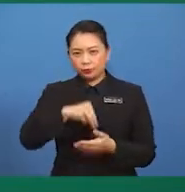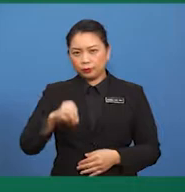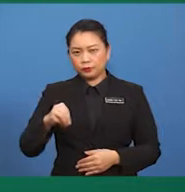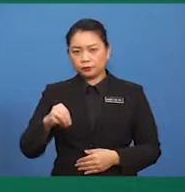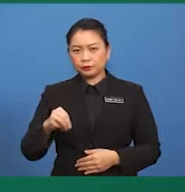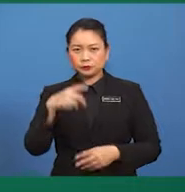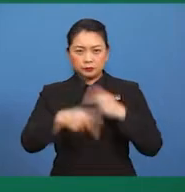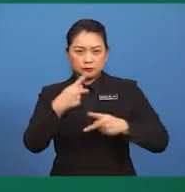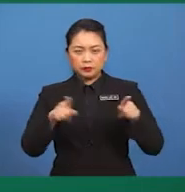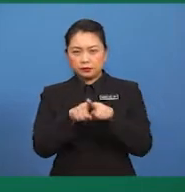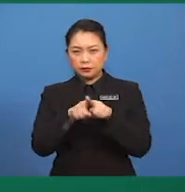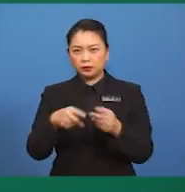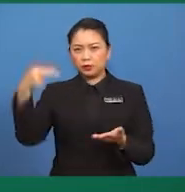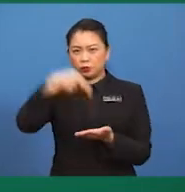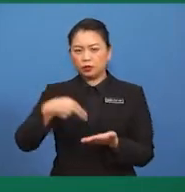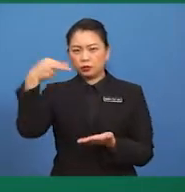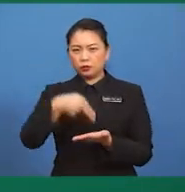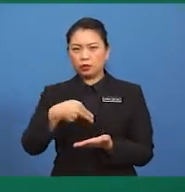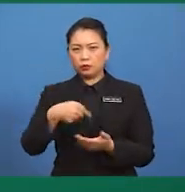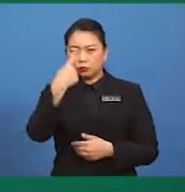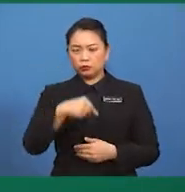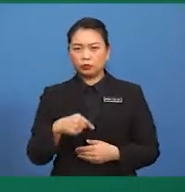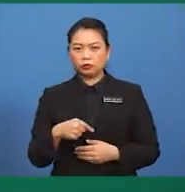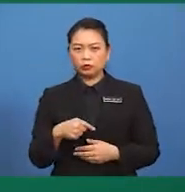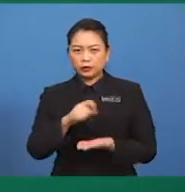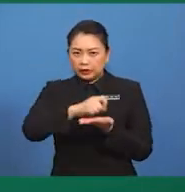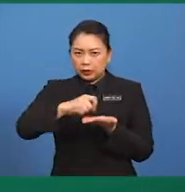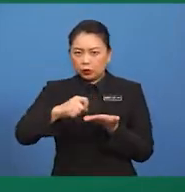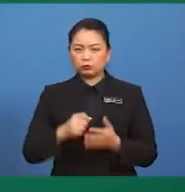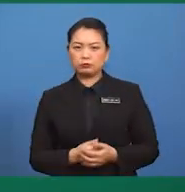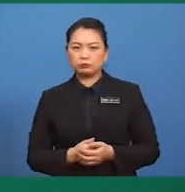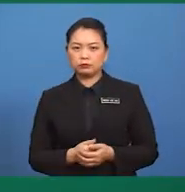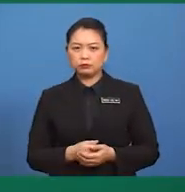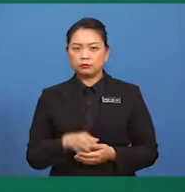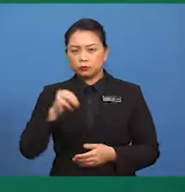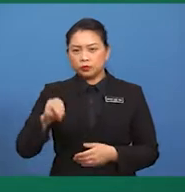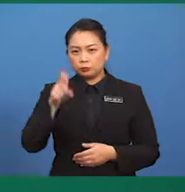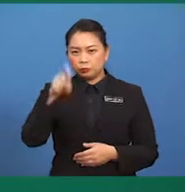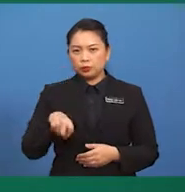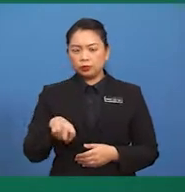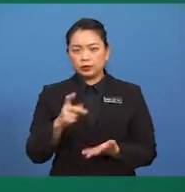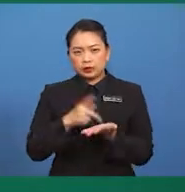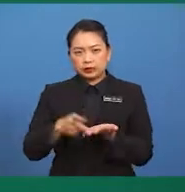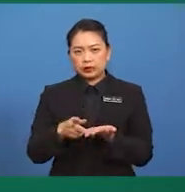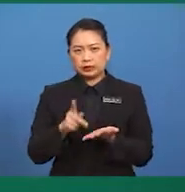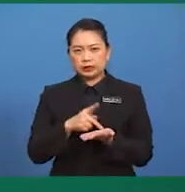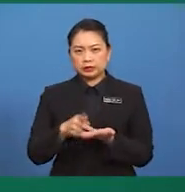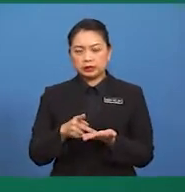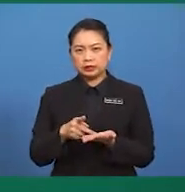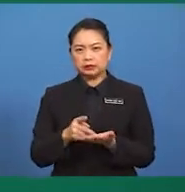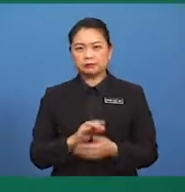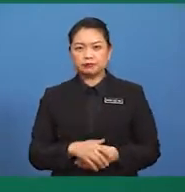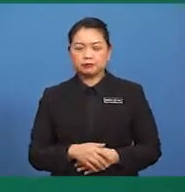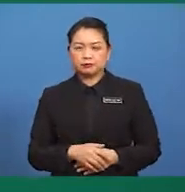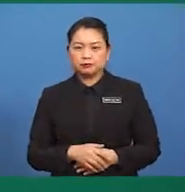murid-murid, proses yang sama kita ulang untuk merekod situasi soalan ini. Murid-murid perlu kirakan dahulu peruntukan hutang